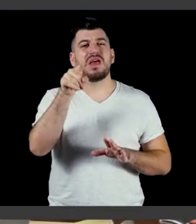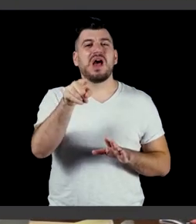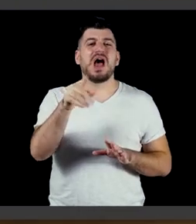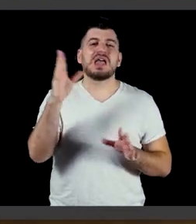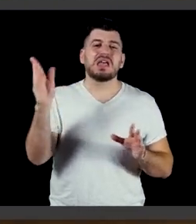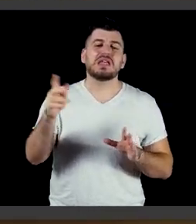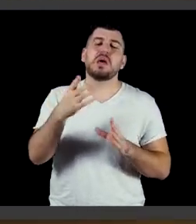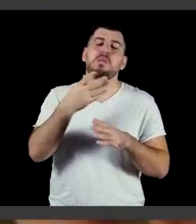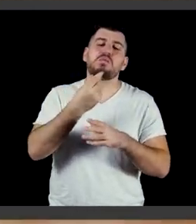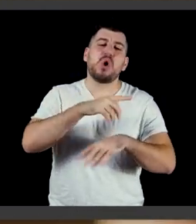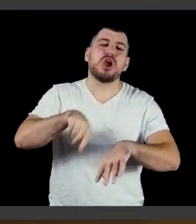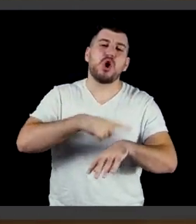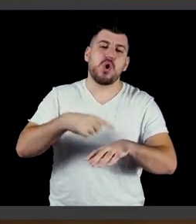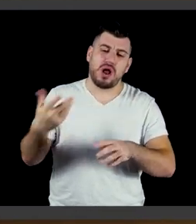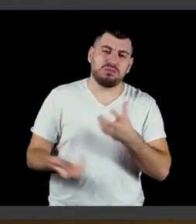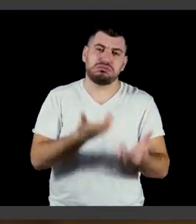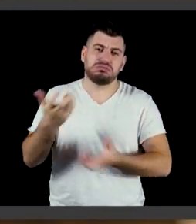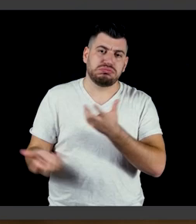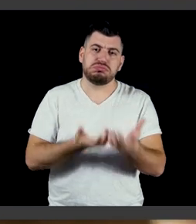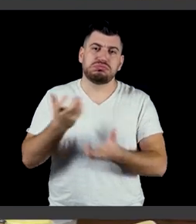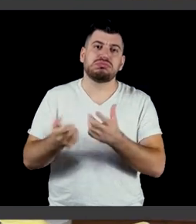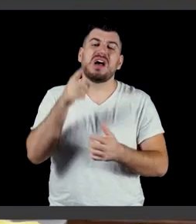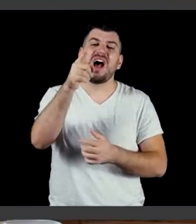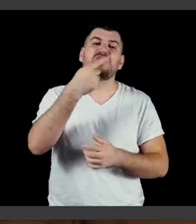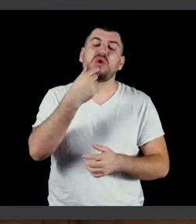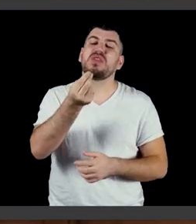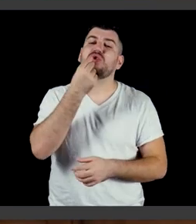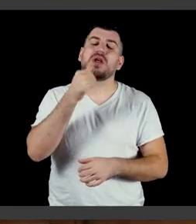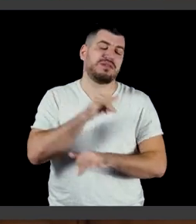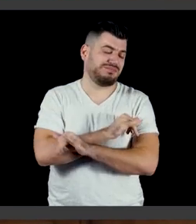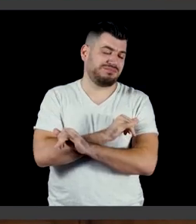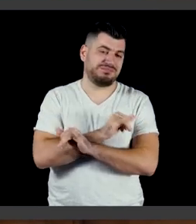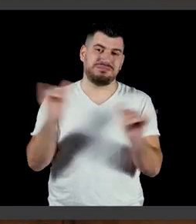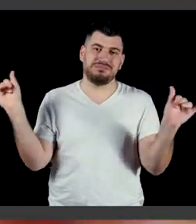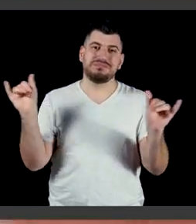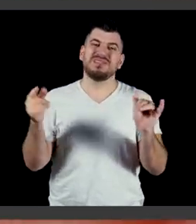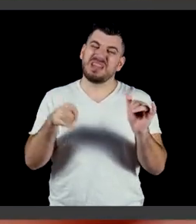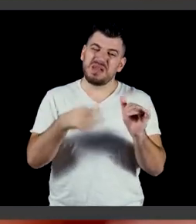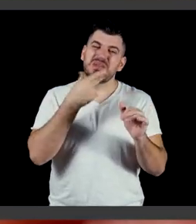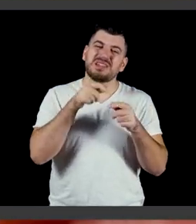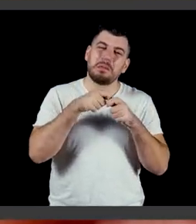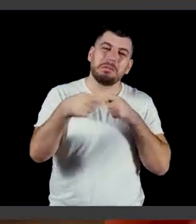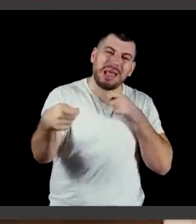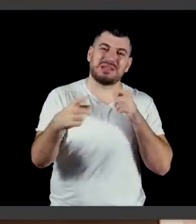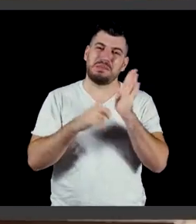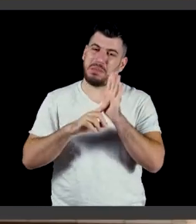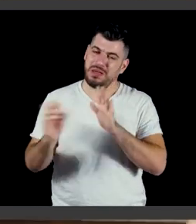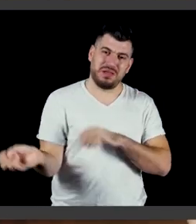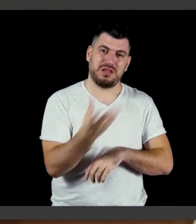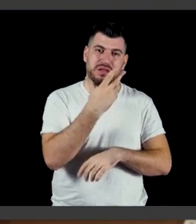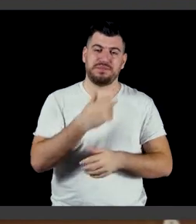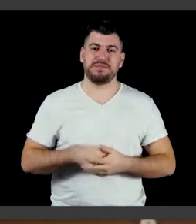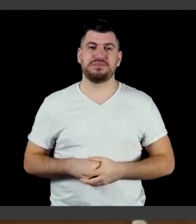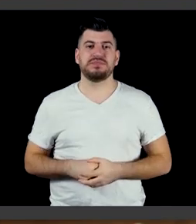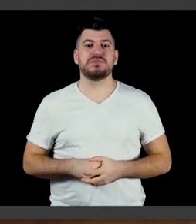μαγειρέψουμε, δεν τρώγεται με τίποτα. Ακόμα και 10 ώρες να βράζουμε το χοιρινό μέσα, είναι κάτι που δεν τρώγεται. Είναι σαν πέτσα. Παίρνω το φιλέτο